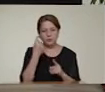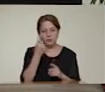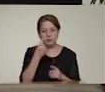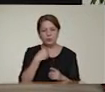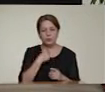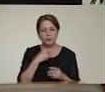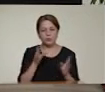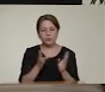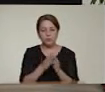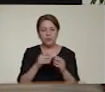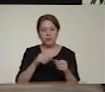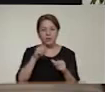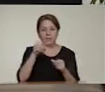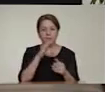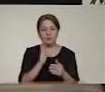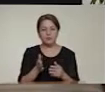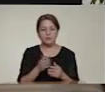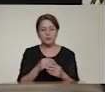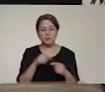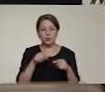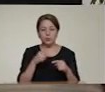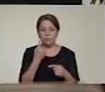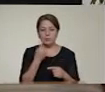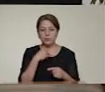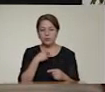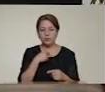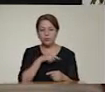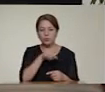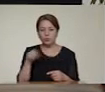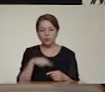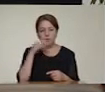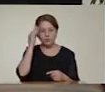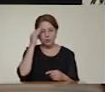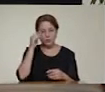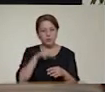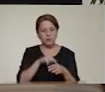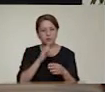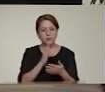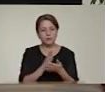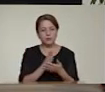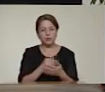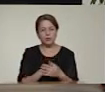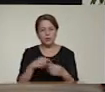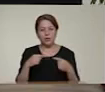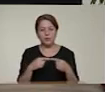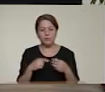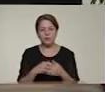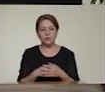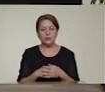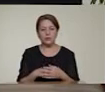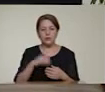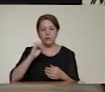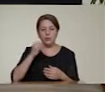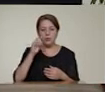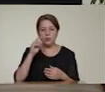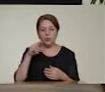bilan farqlanyapti. Mana shu bir tovush ularning ma'nosiga ham ta'sir qiladi albatta. Ya'ni